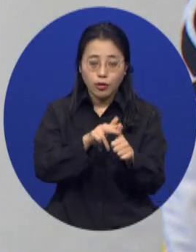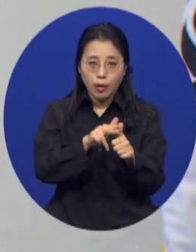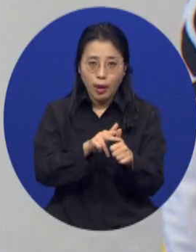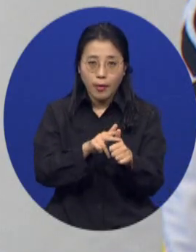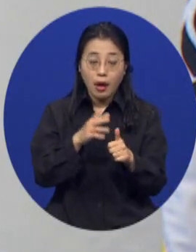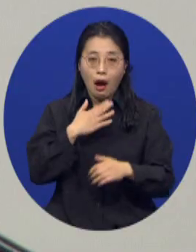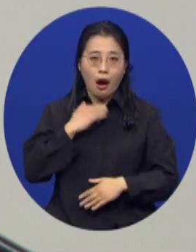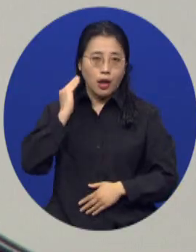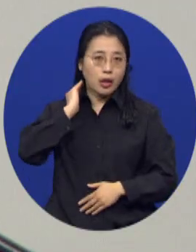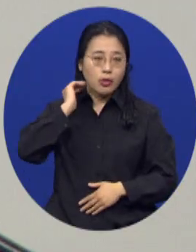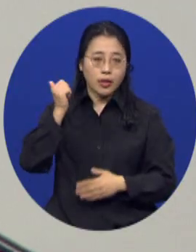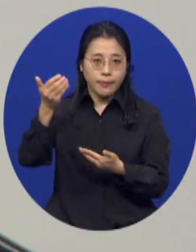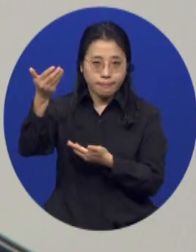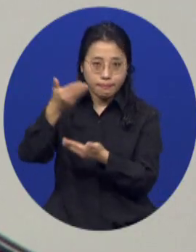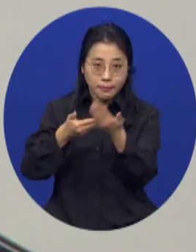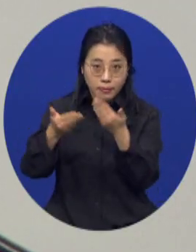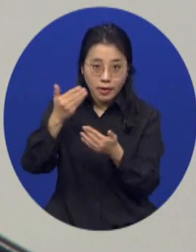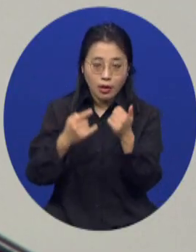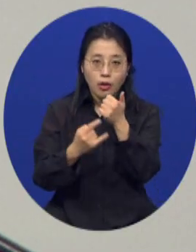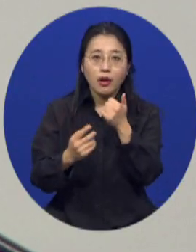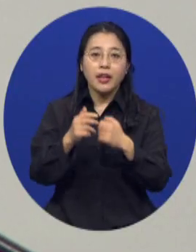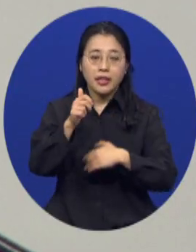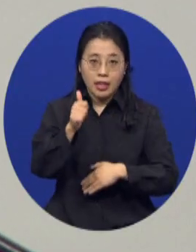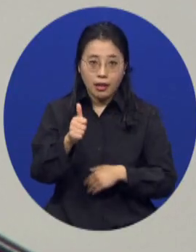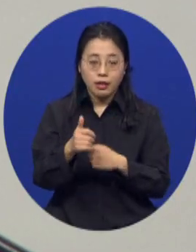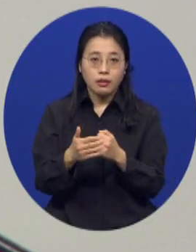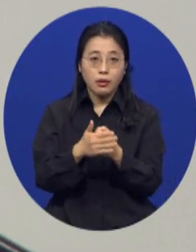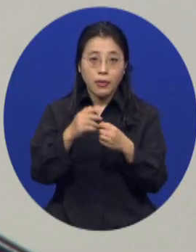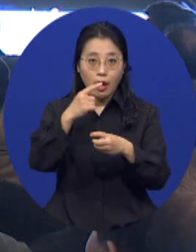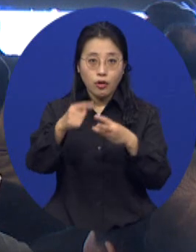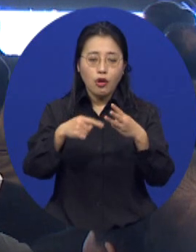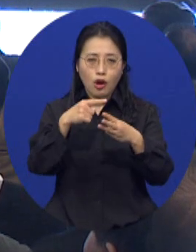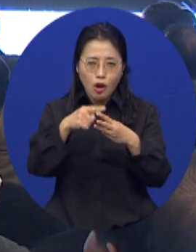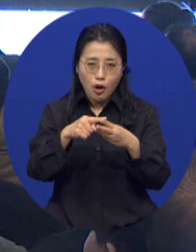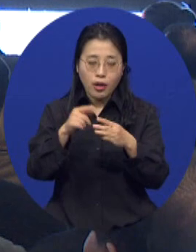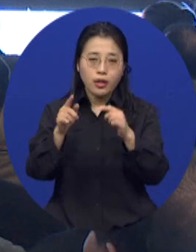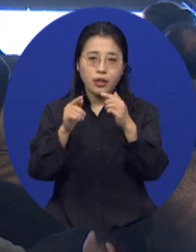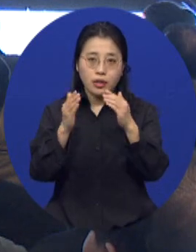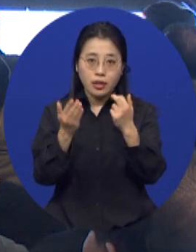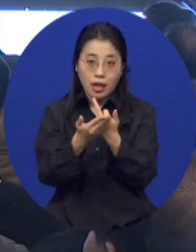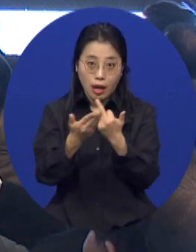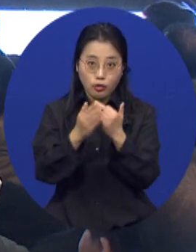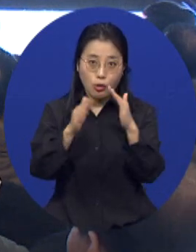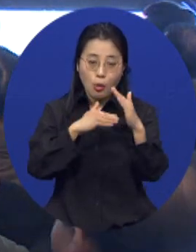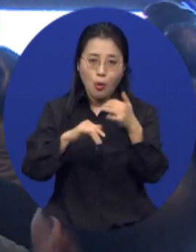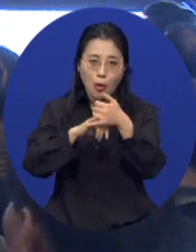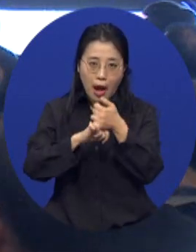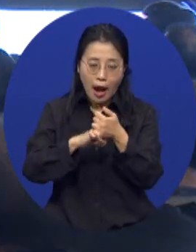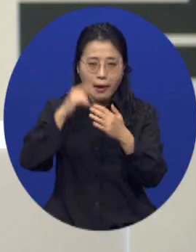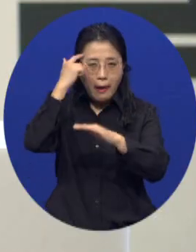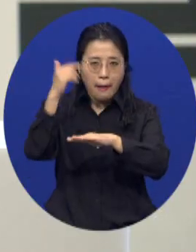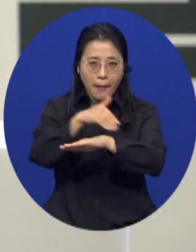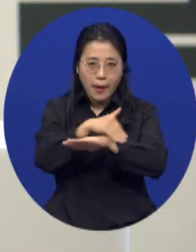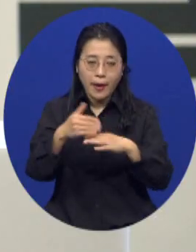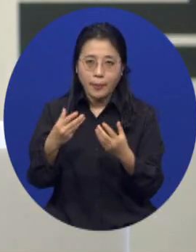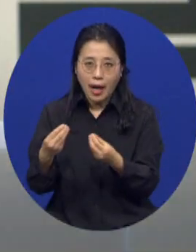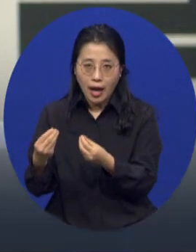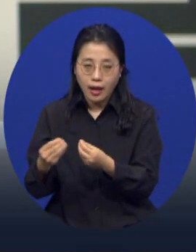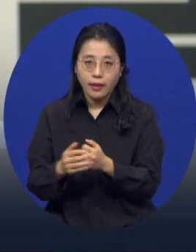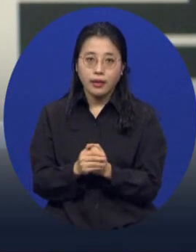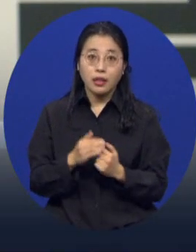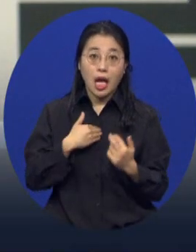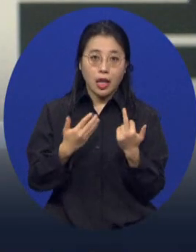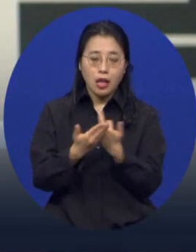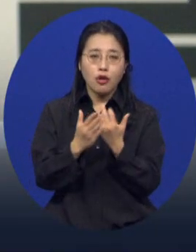대통령직 인수위원장으로서 자신이 윤석열 정부의 제주 공약을 설계했다며 지지를 호소했습니다. 제주의